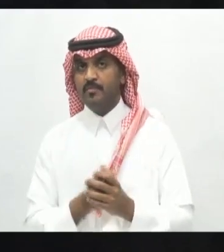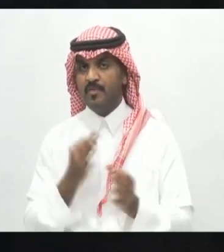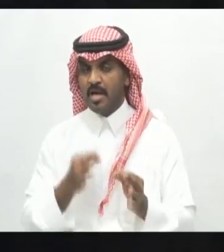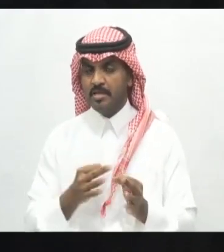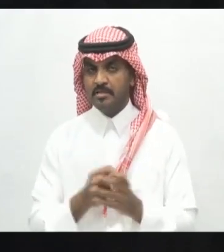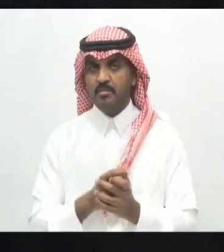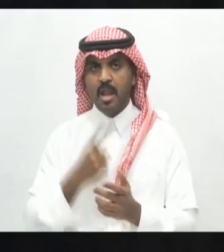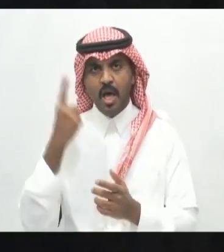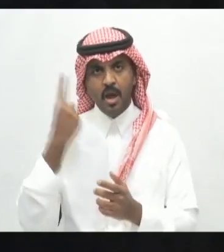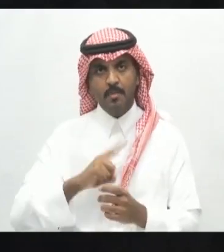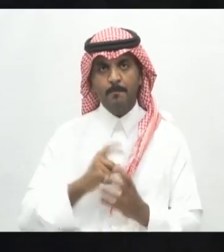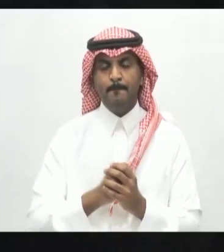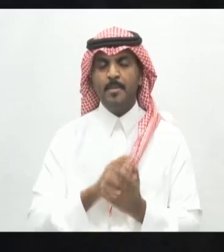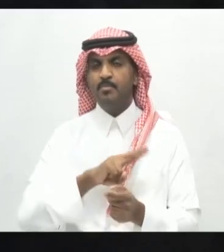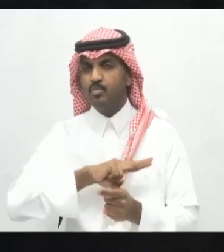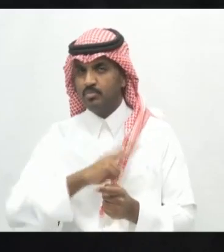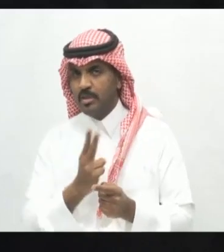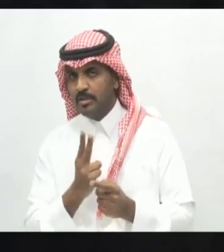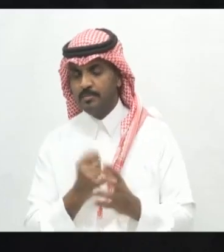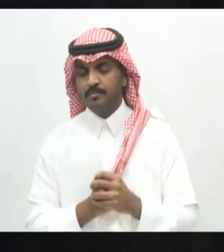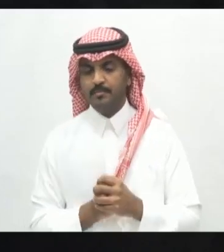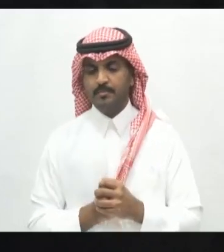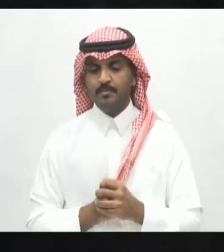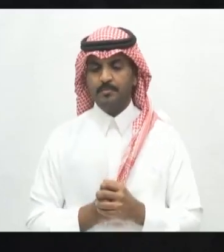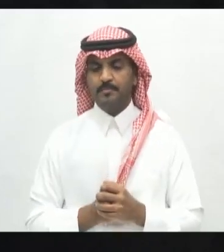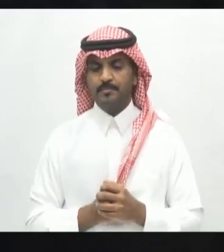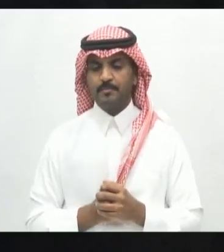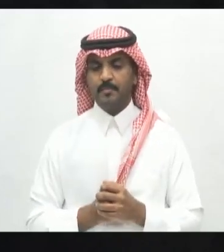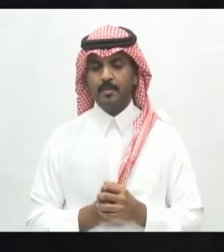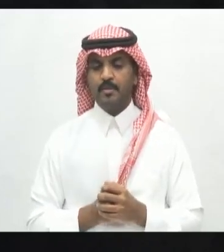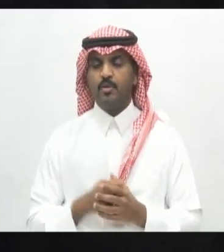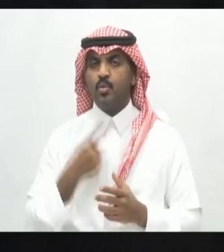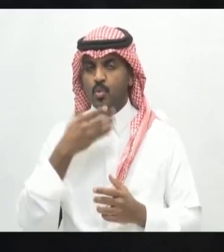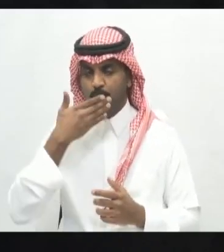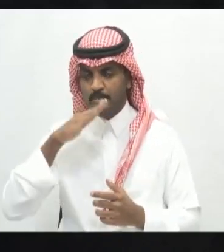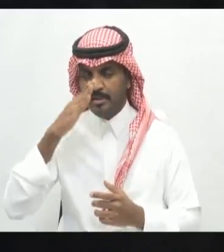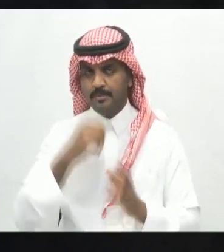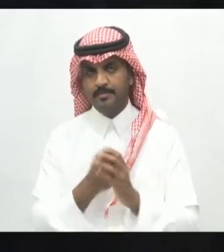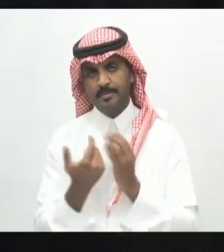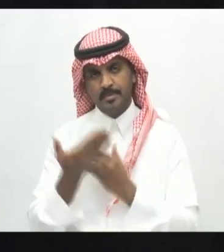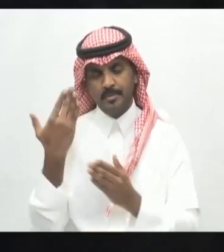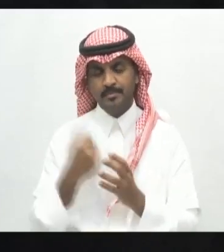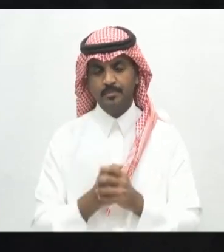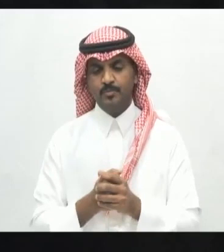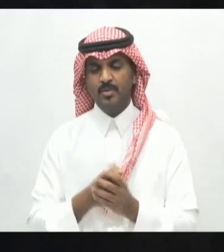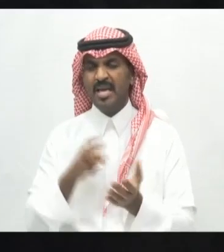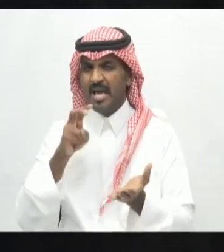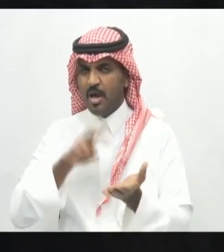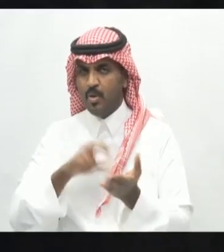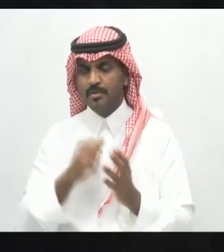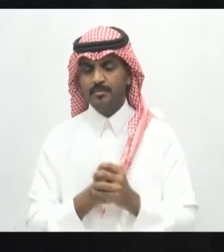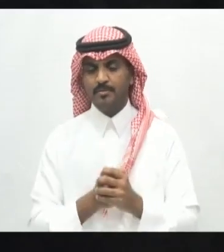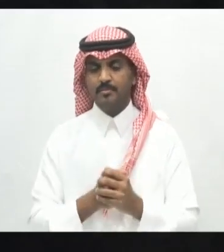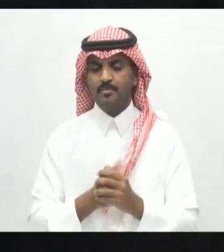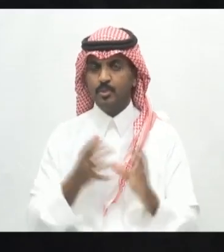للتحريم ما لم يكن صارف يصرفه عن ذلك هذا كله بحمد الله تعالى سبق هناك قواعد